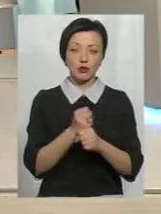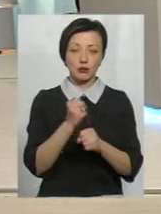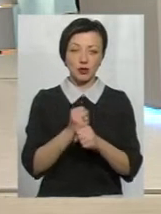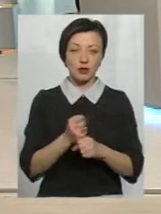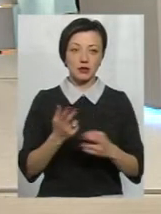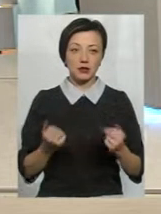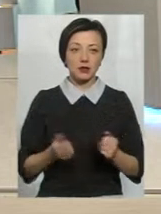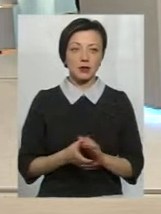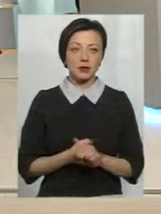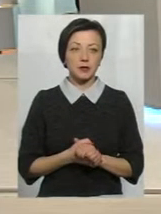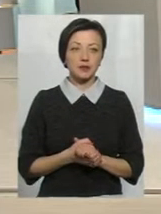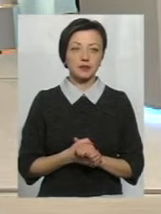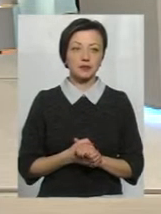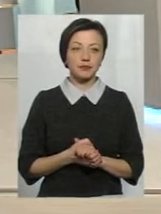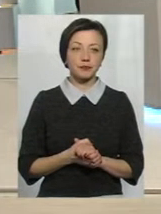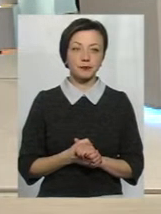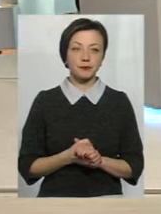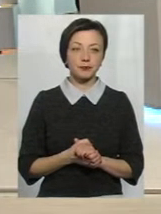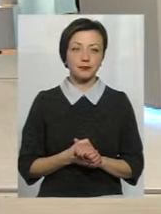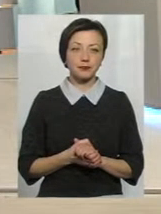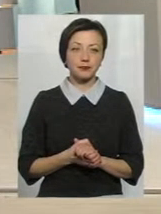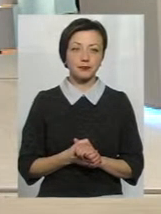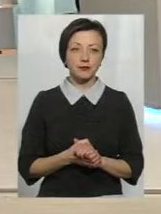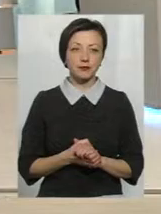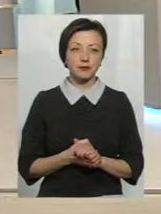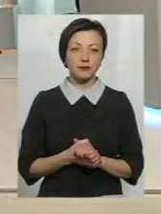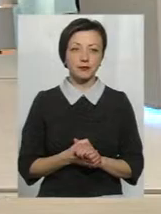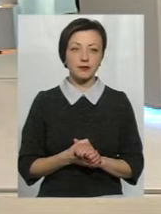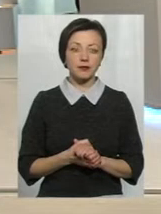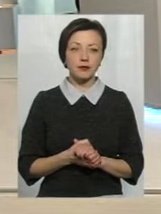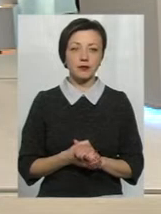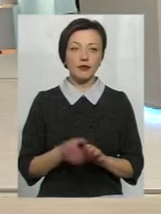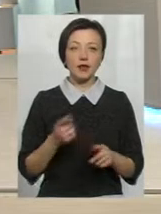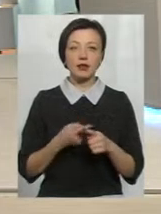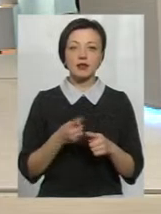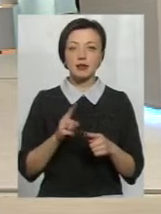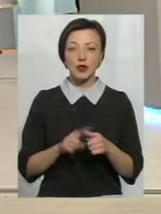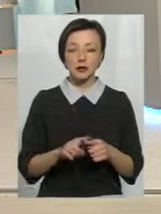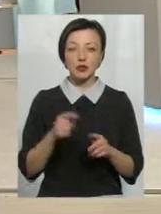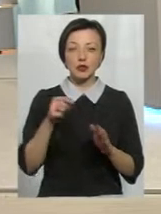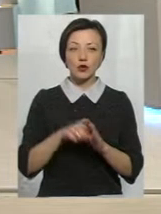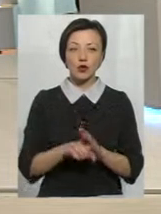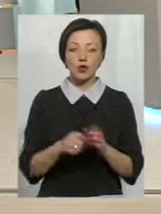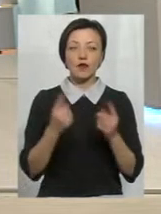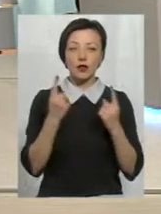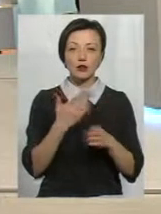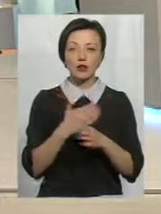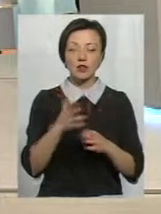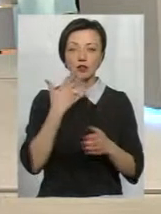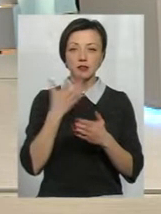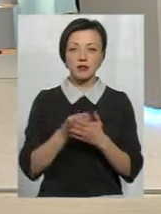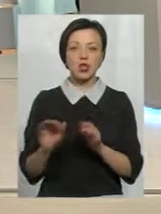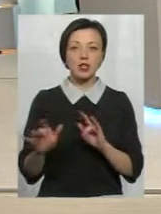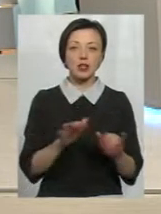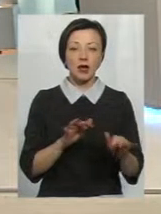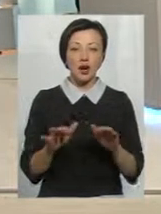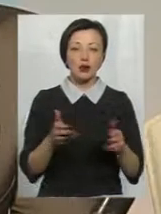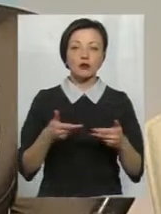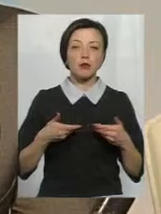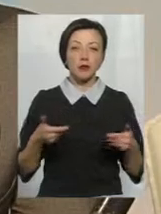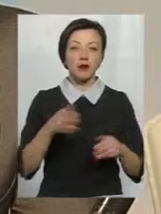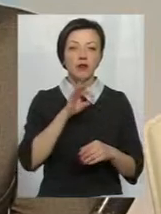Гарне запитання. Ну, це в тому і вся суть. Благову частину своєї діяльності ми